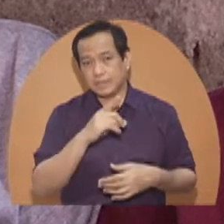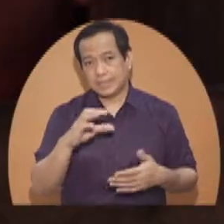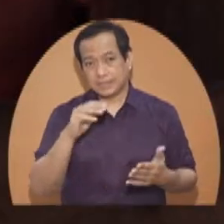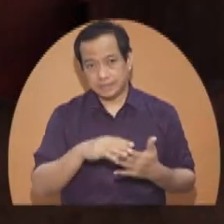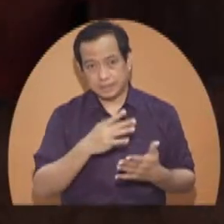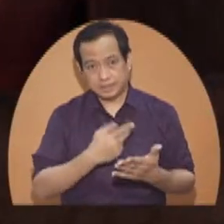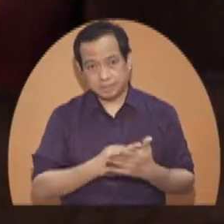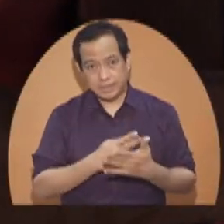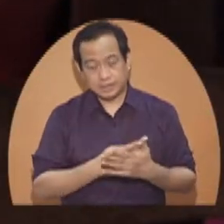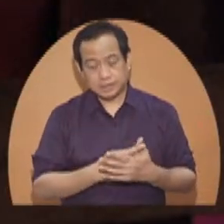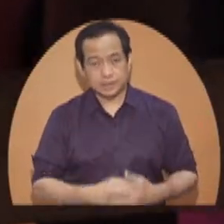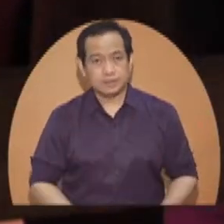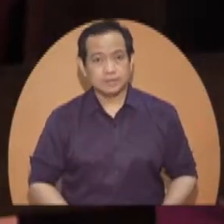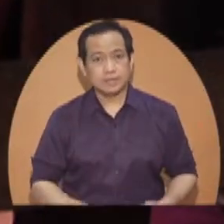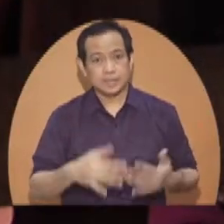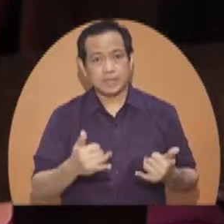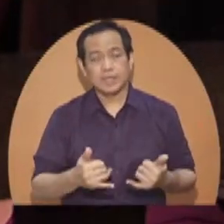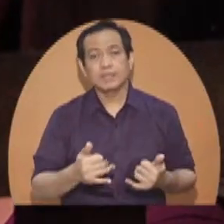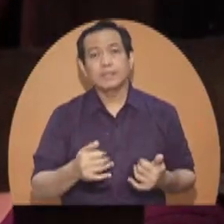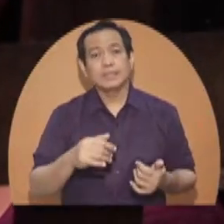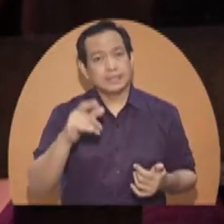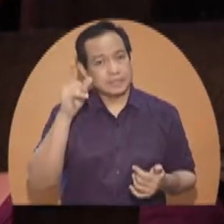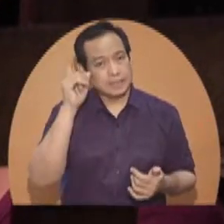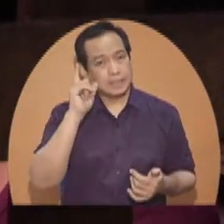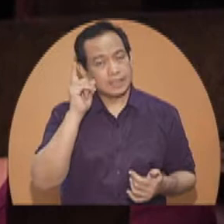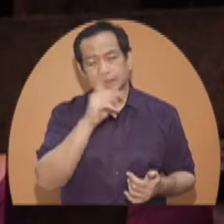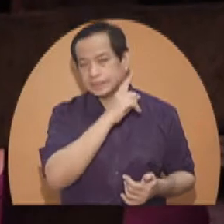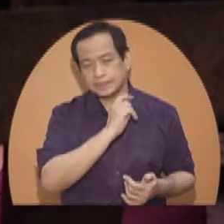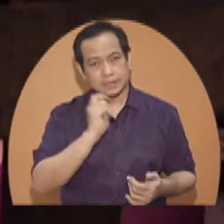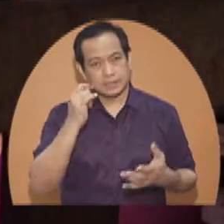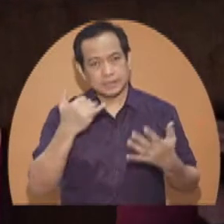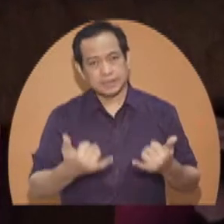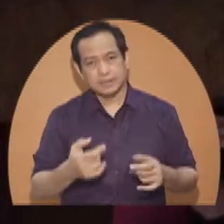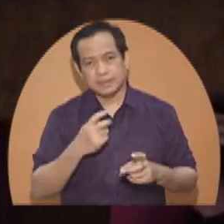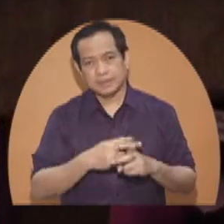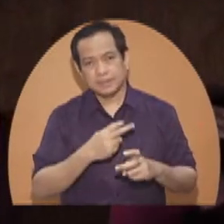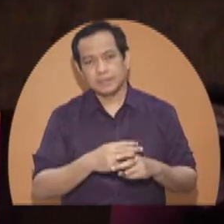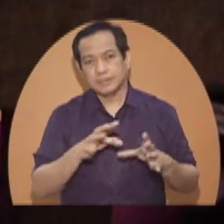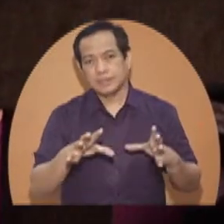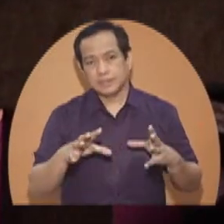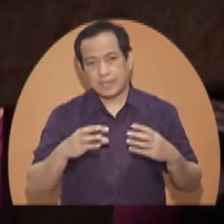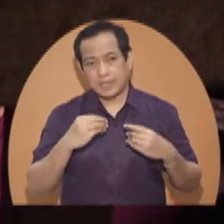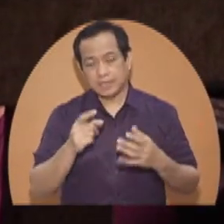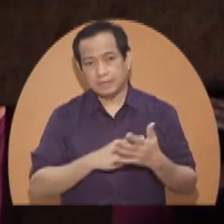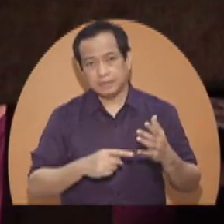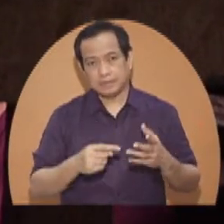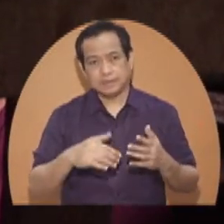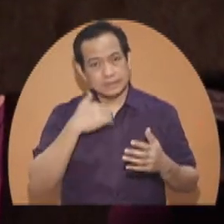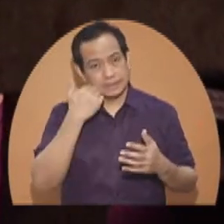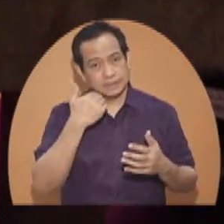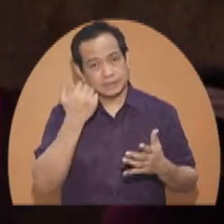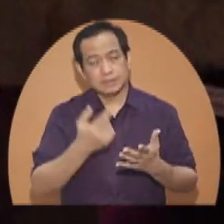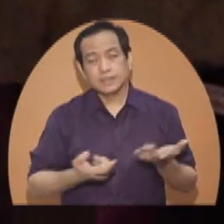100,000. Teenager na ngayon si Lai Ann, masakit para sa kanya tanggapin ang kanyang kalagayan. Nahihiya siya umano